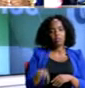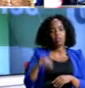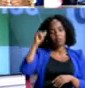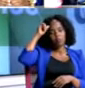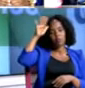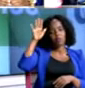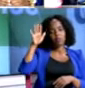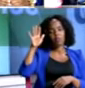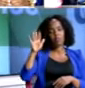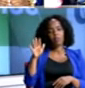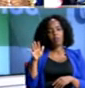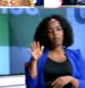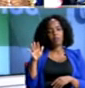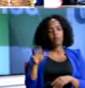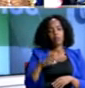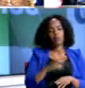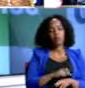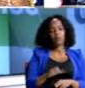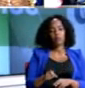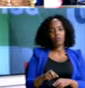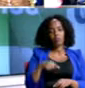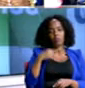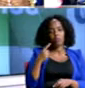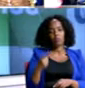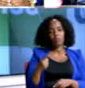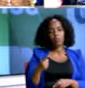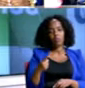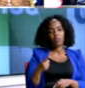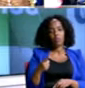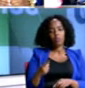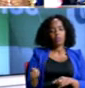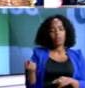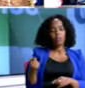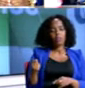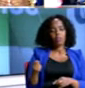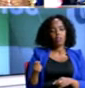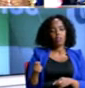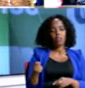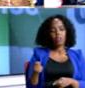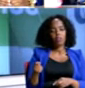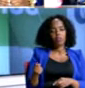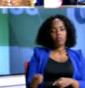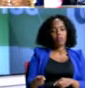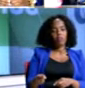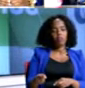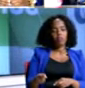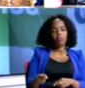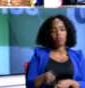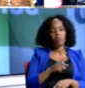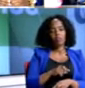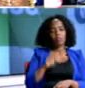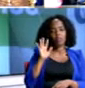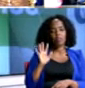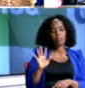konini guyya jedamsana guyya ta diddami gafa shani